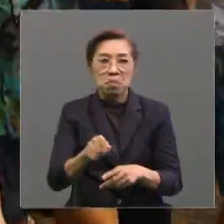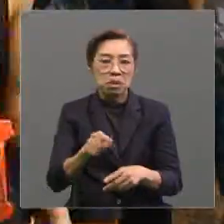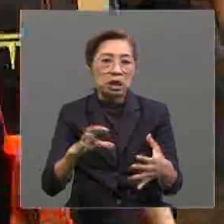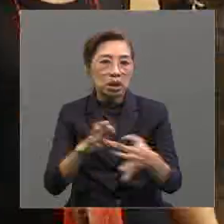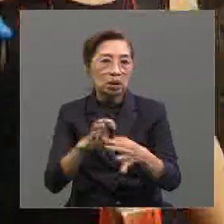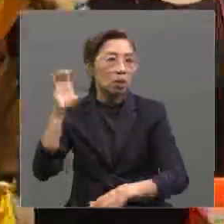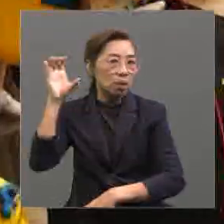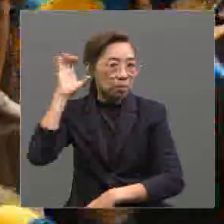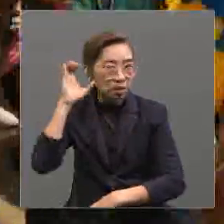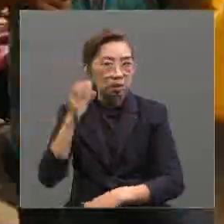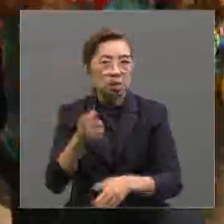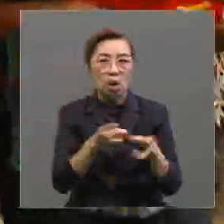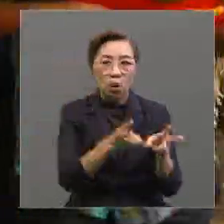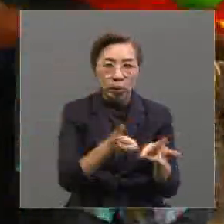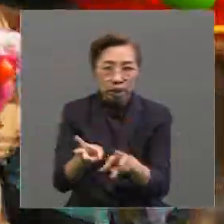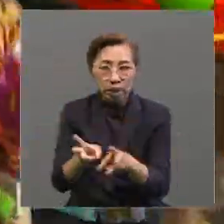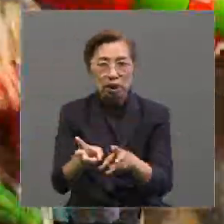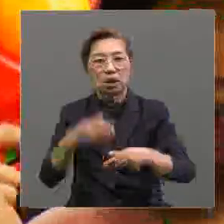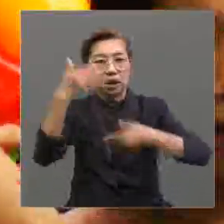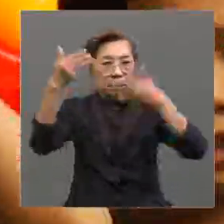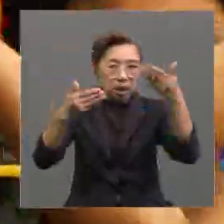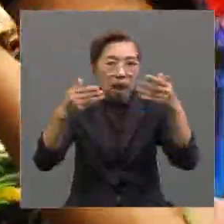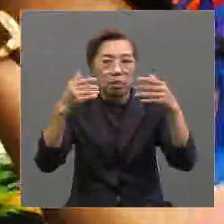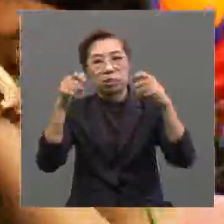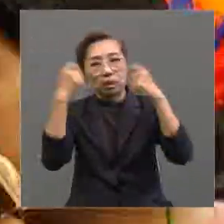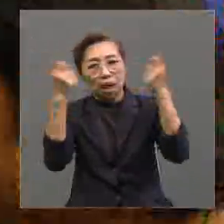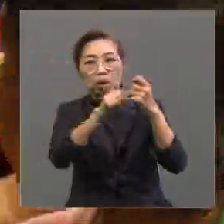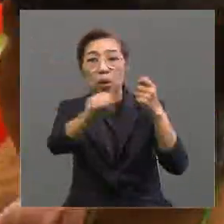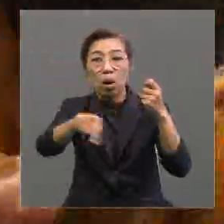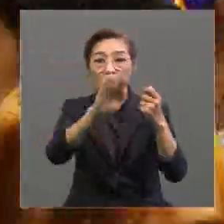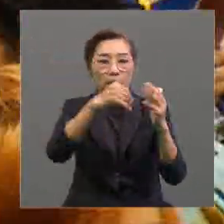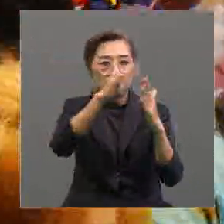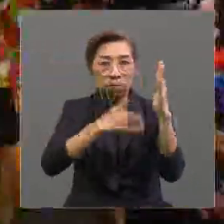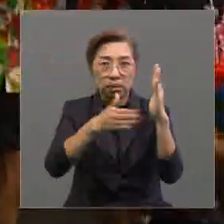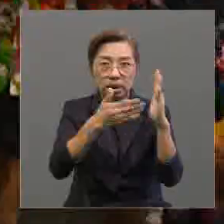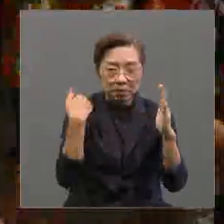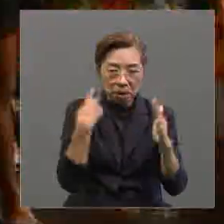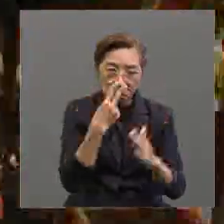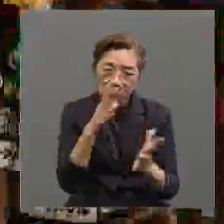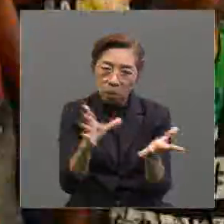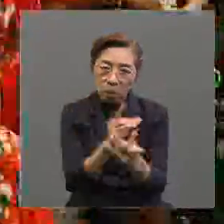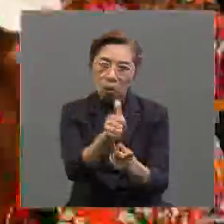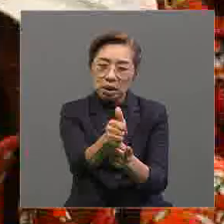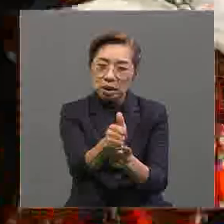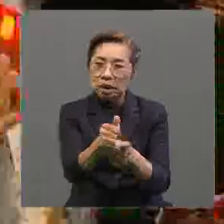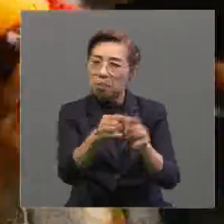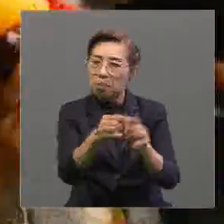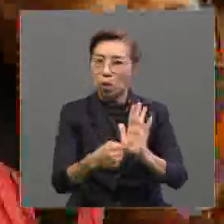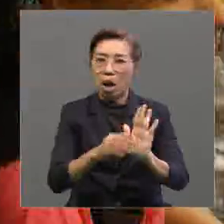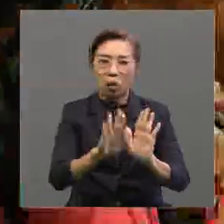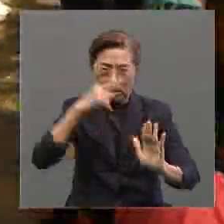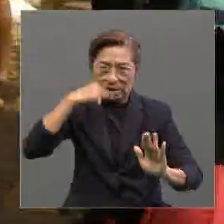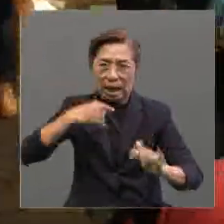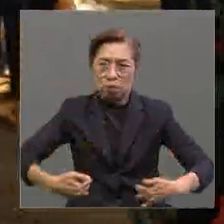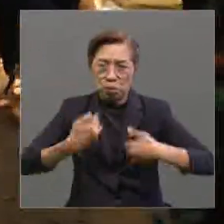แนวปฏิบัติของคนไทยแต่ละภูมิภาคเป็นประเพณีที่งดงามมีคุณค่าสะท้อนถึงความเป็นไทยสงกรานต์ได้